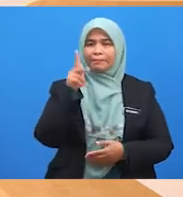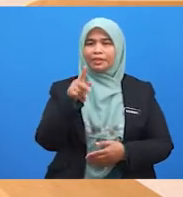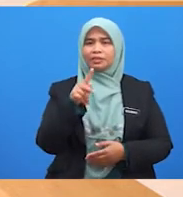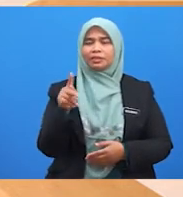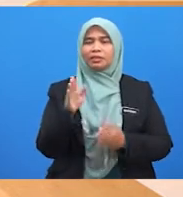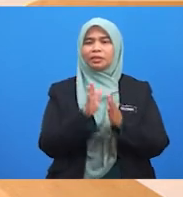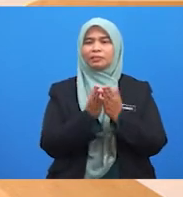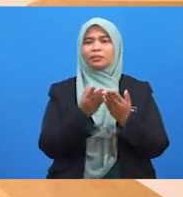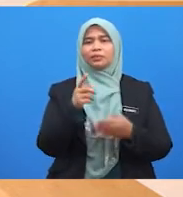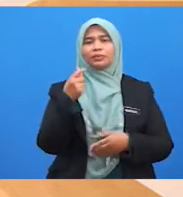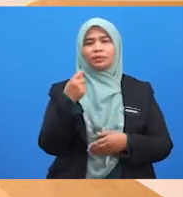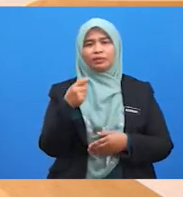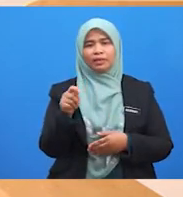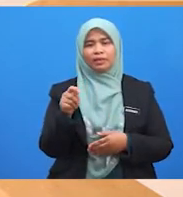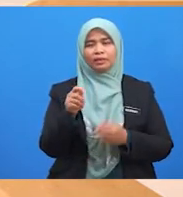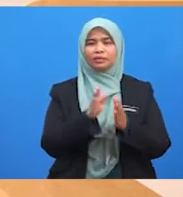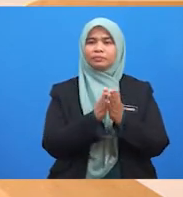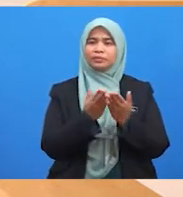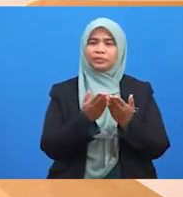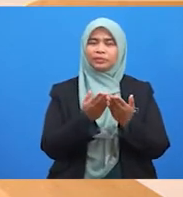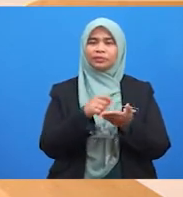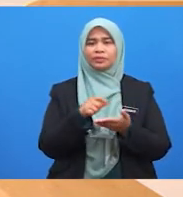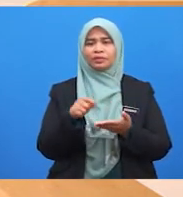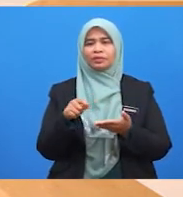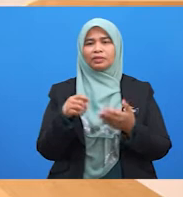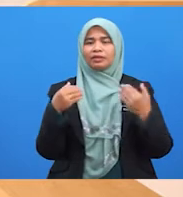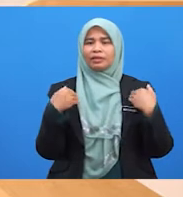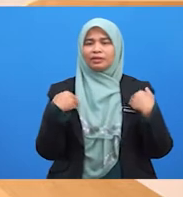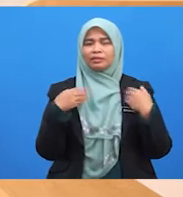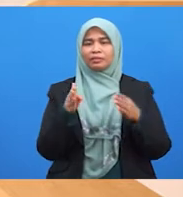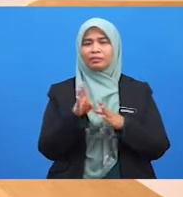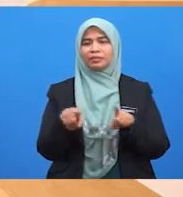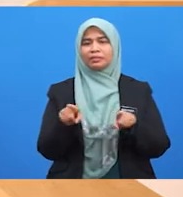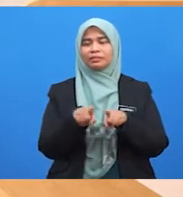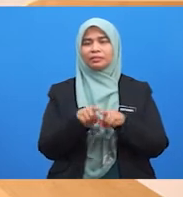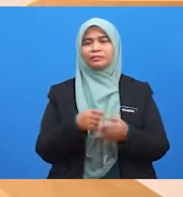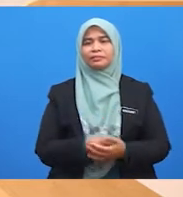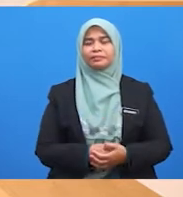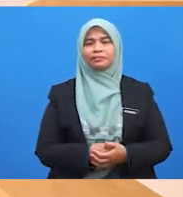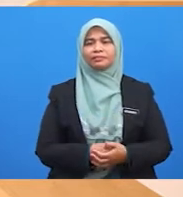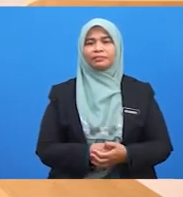Pastikan buku teks, pen atau pensel dan buku catatan ada di sebelah murid-murid.